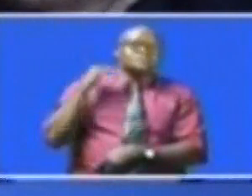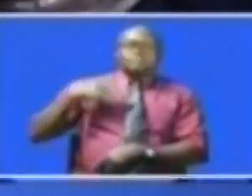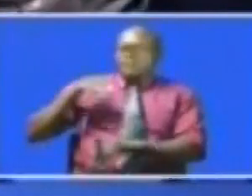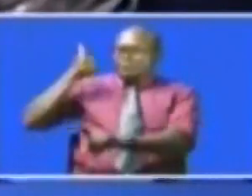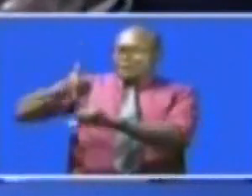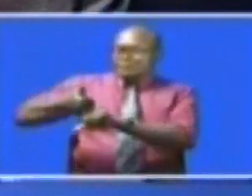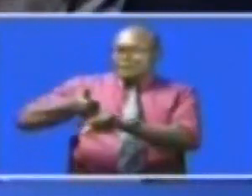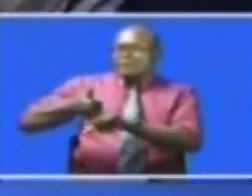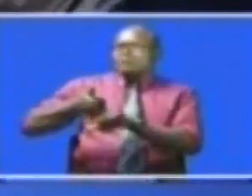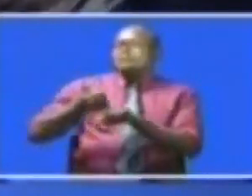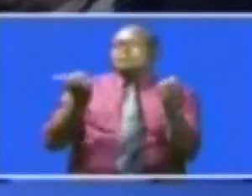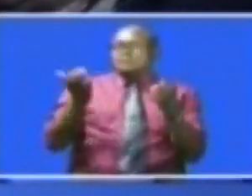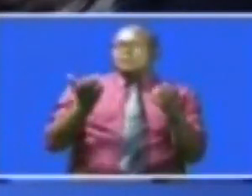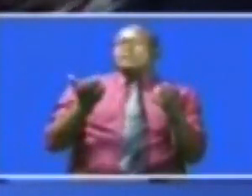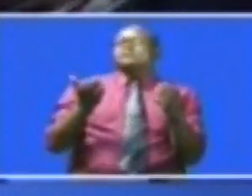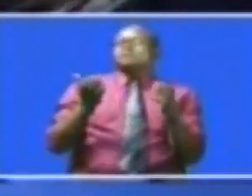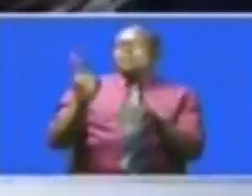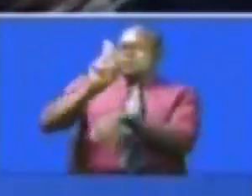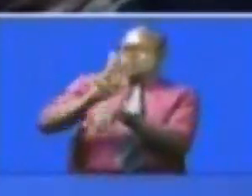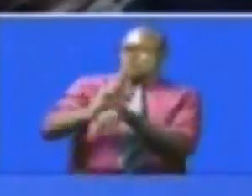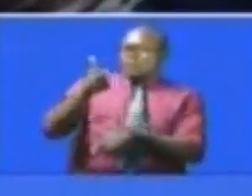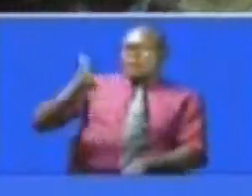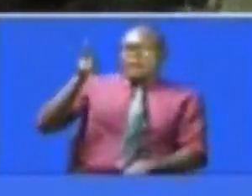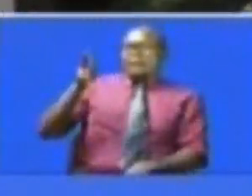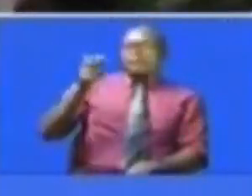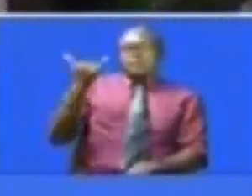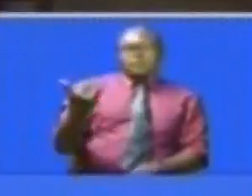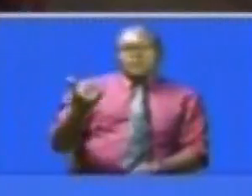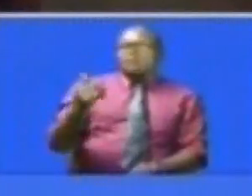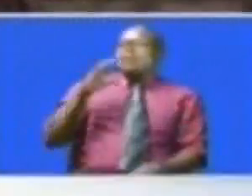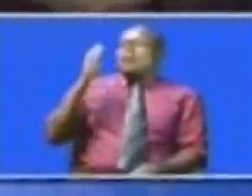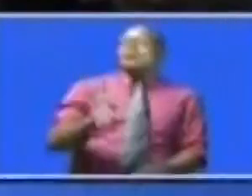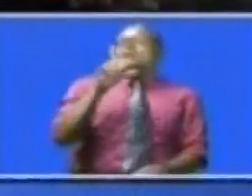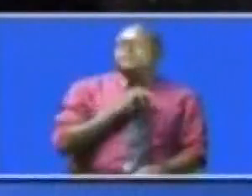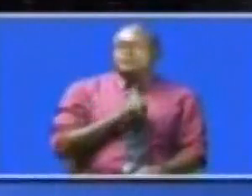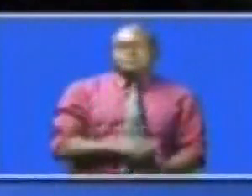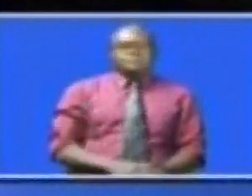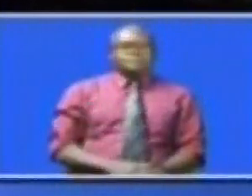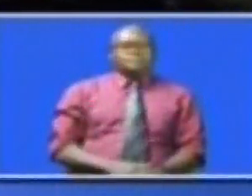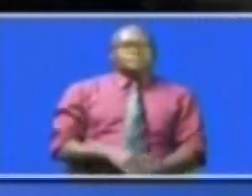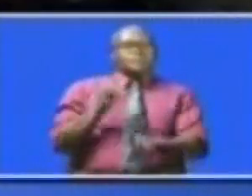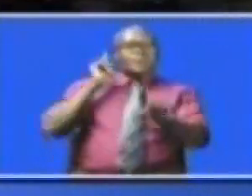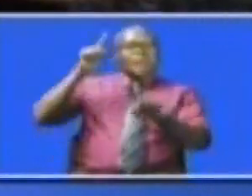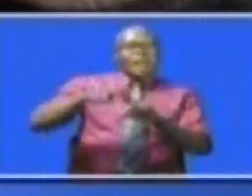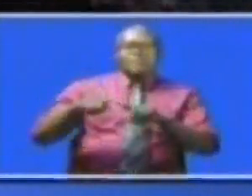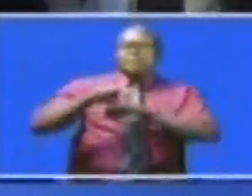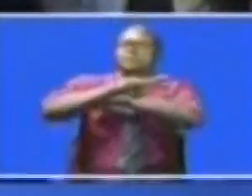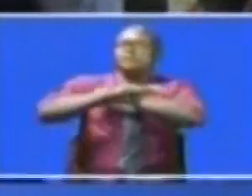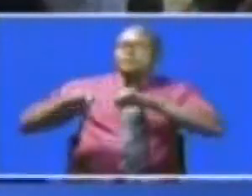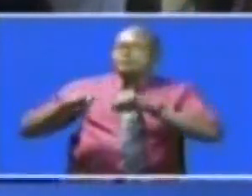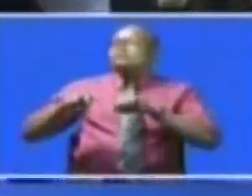biashara na mapunduki ililaaniwa leo. Kusudi la tambiko hili ni kuwanasa wezi wa